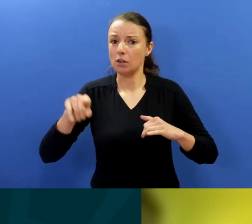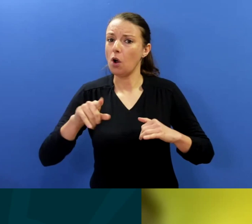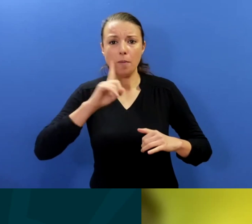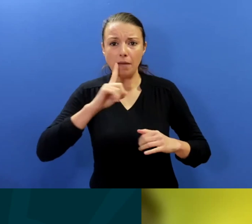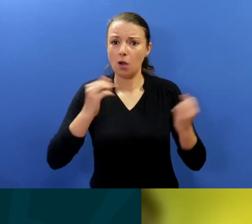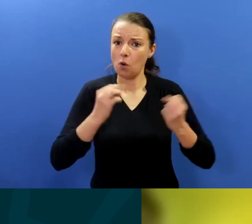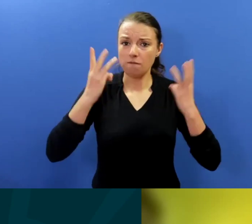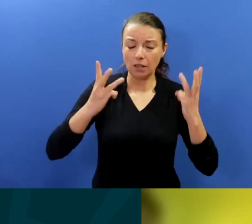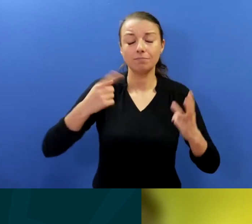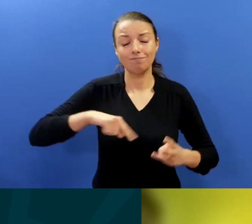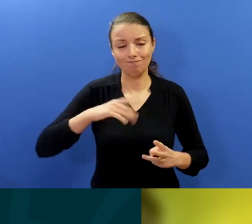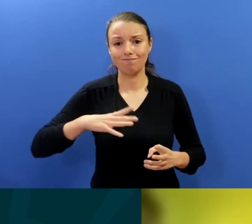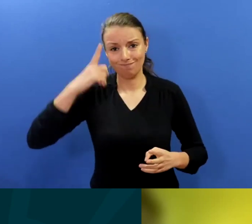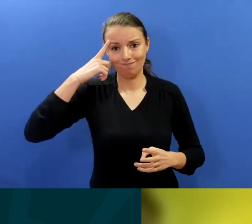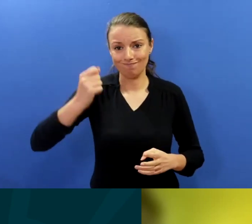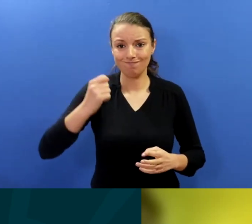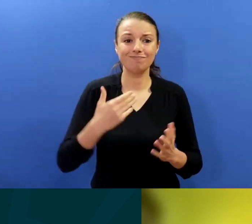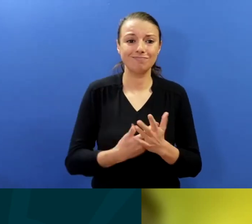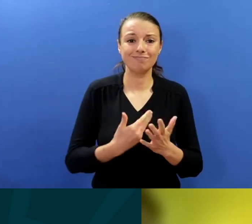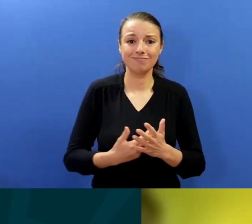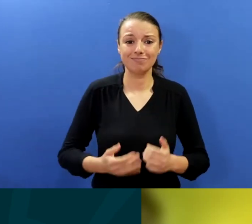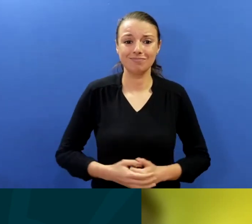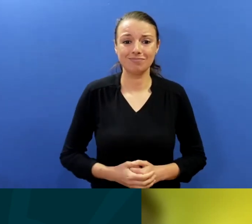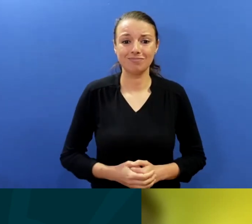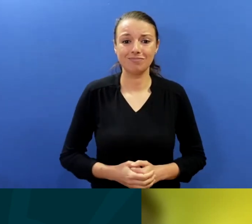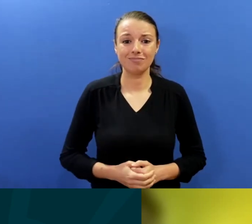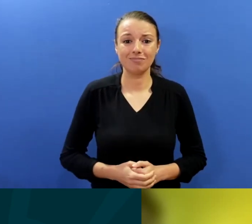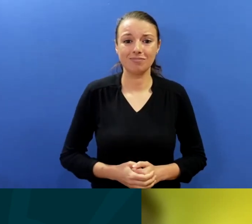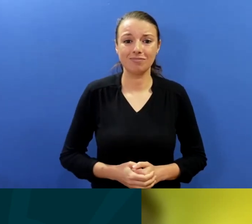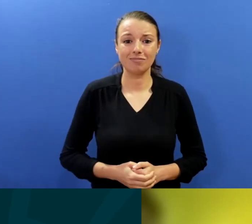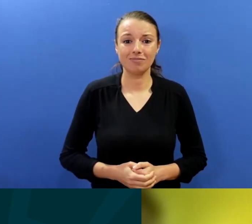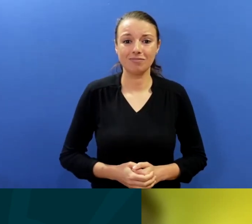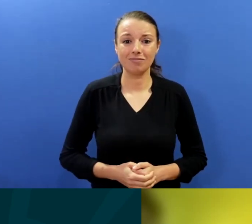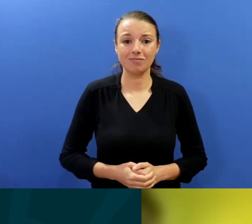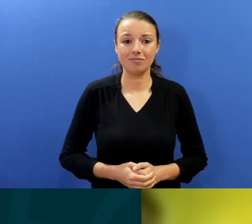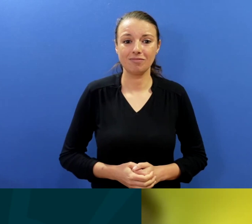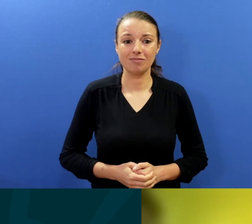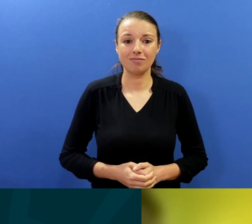również dlatego, że to rzeczywiście wzmacnia spójność społeczną.